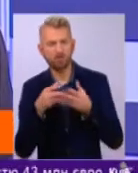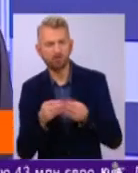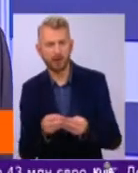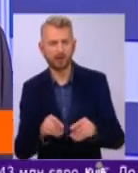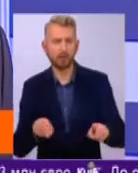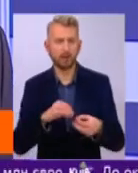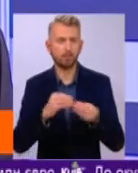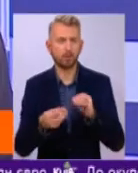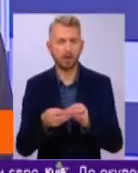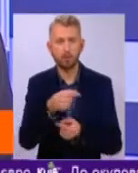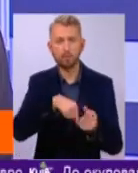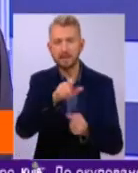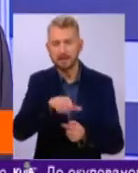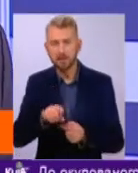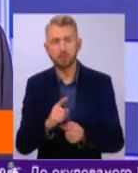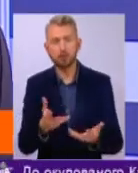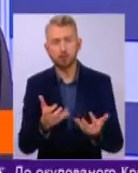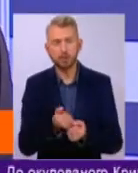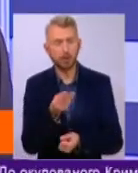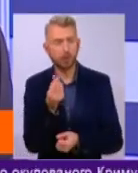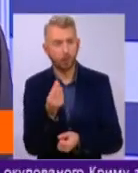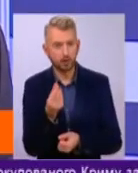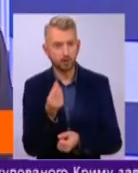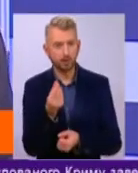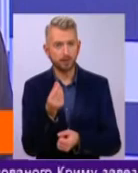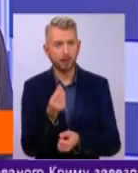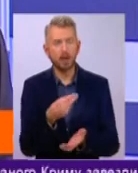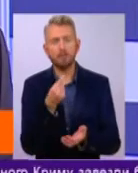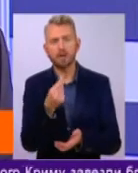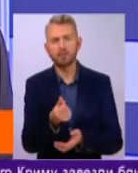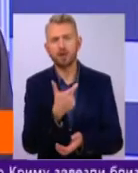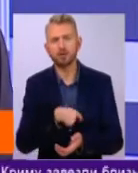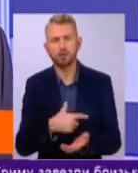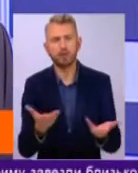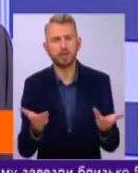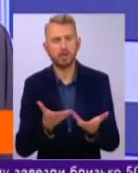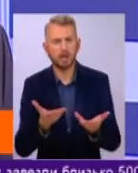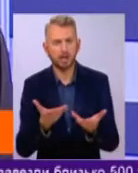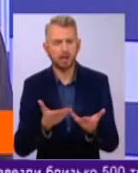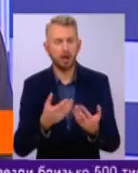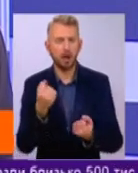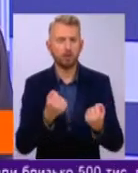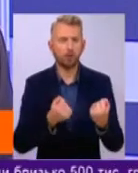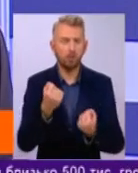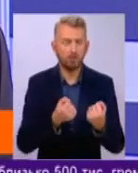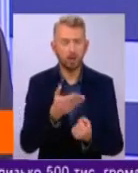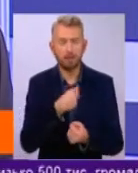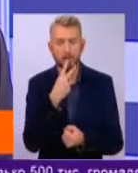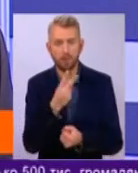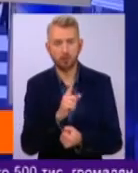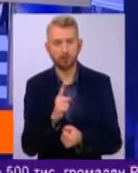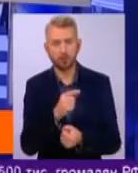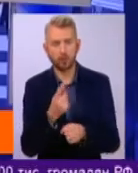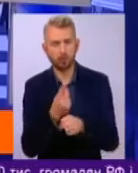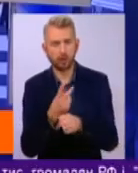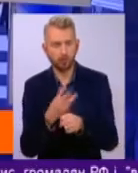проблеми тим чи іншим бізнесменам для того, щоб отримати певні кошти, придбати собі якісь там автомобілі. Ми бачимо про це, що неодноразово